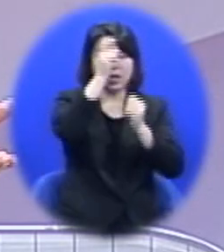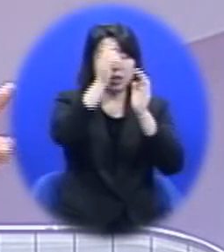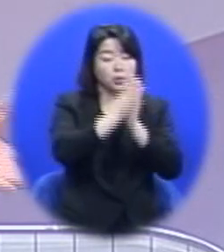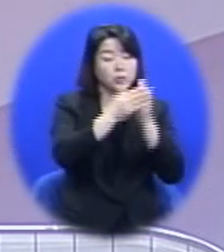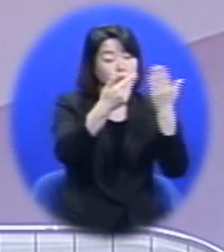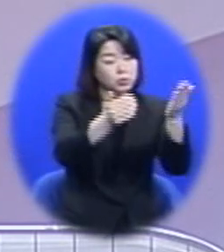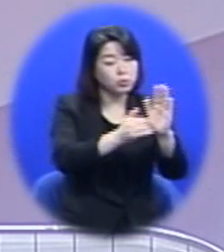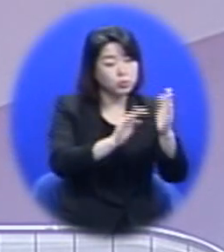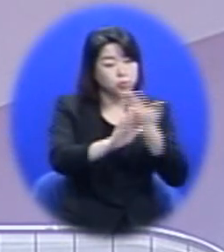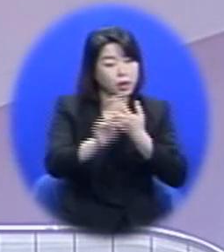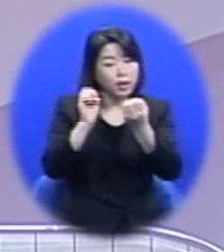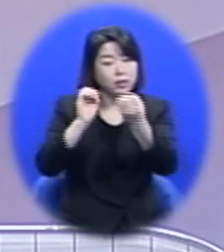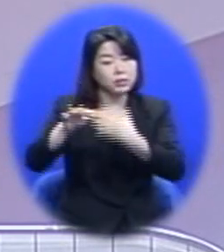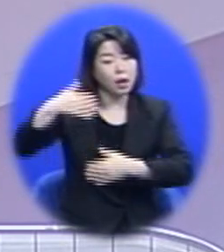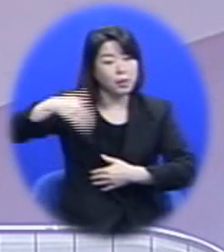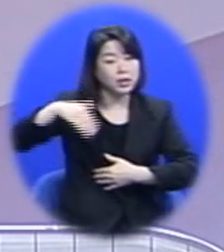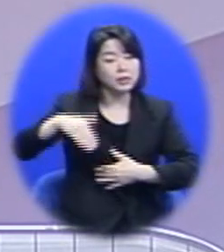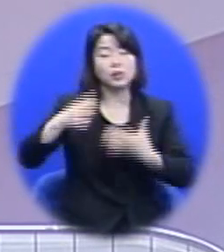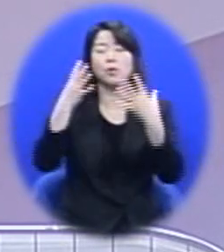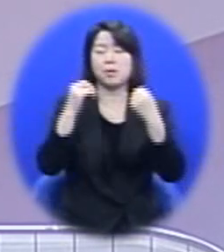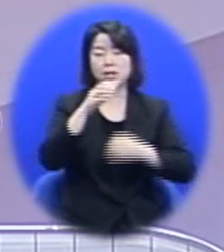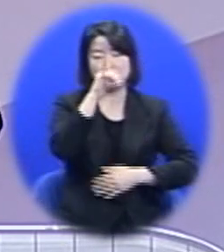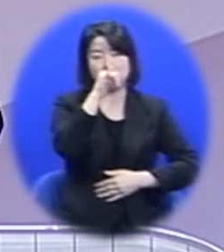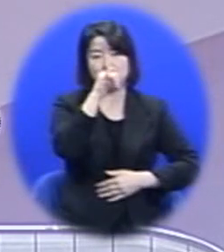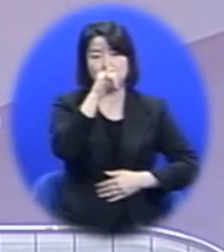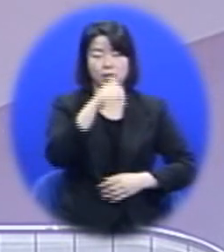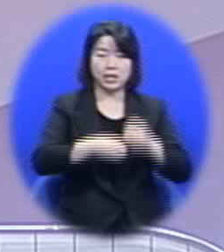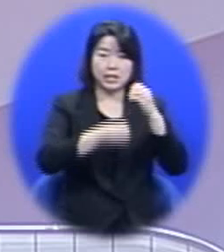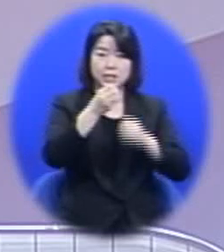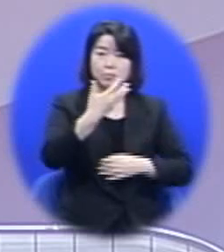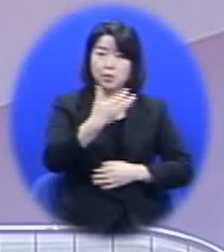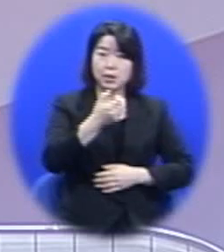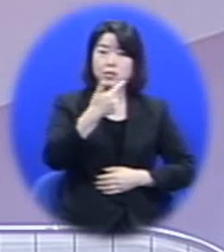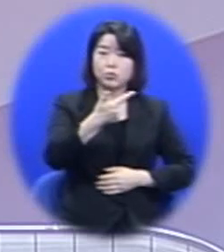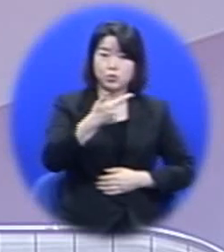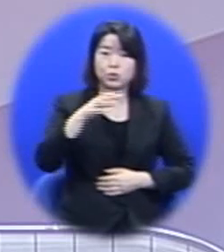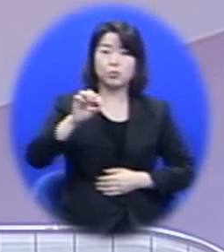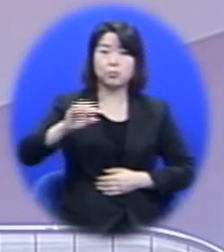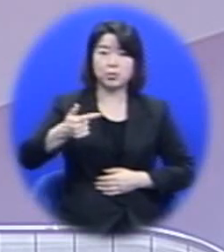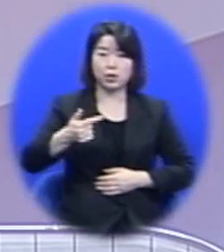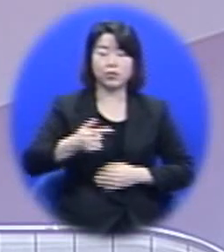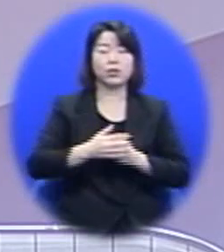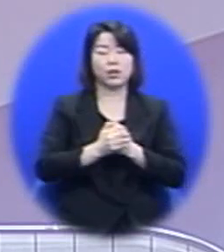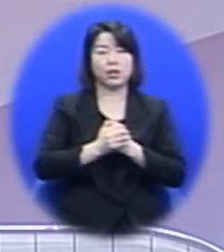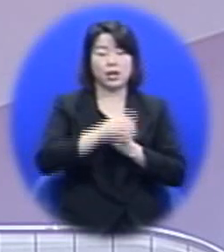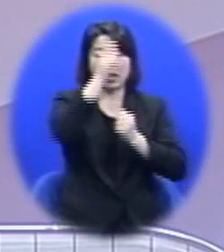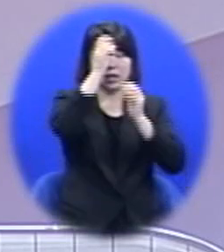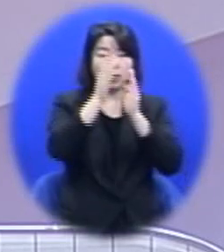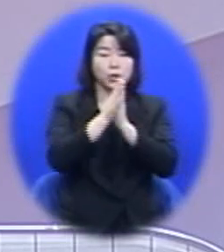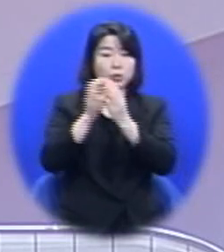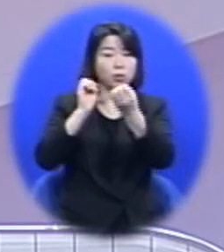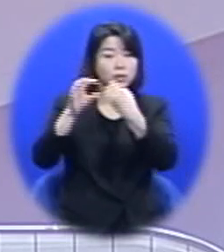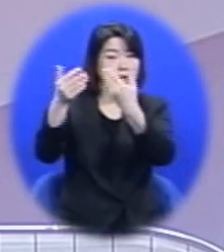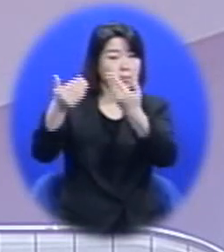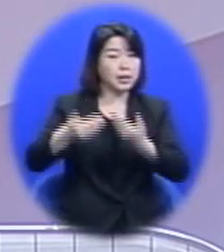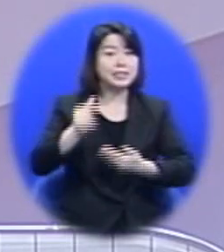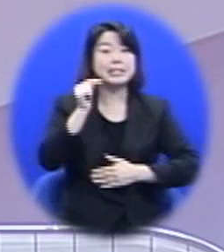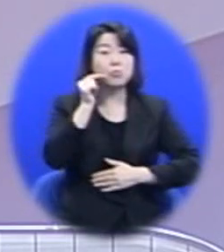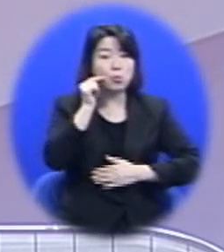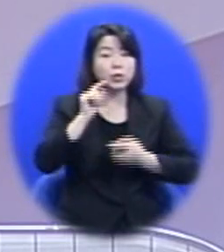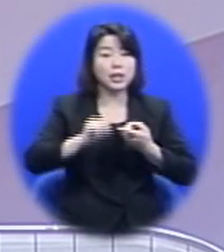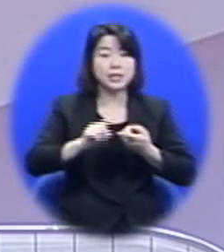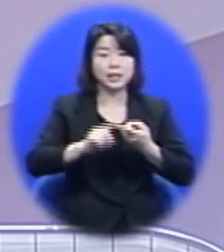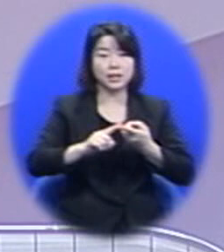일이 훨씬 많습니다. 이 시편 86편도 기도 응답받지 못한 상태에서